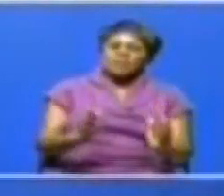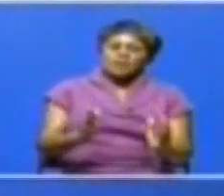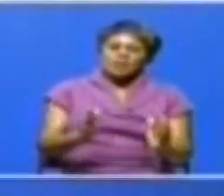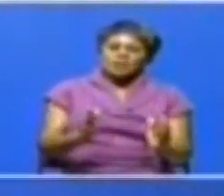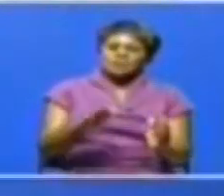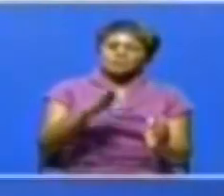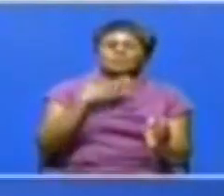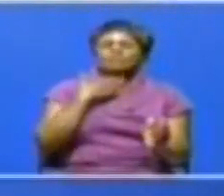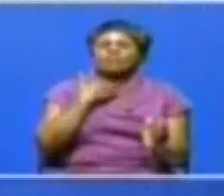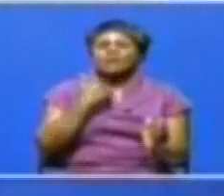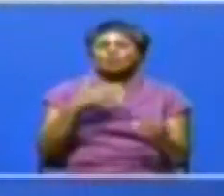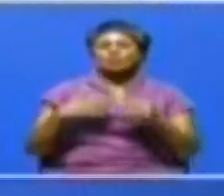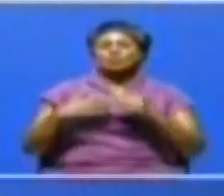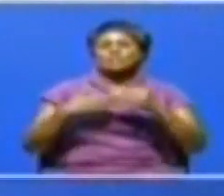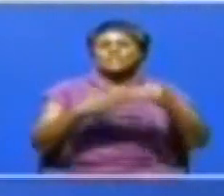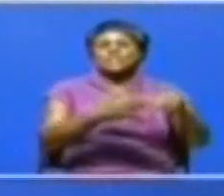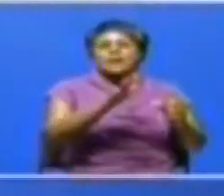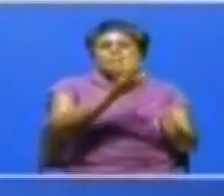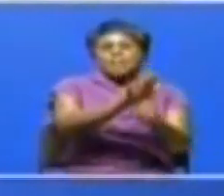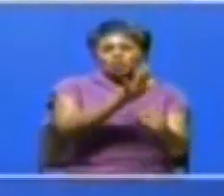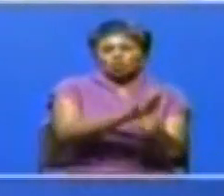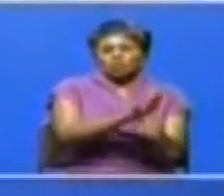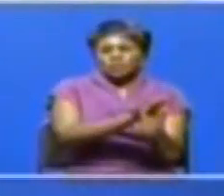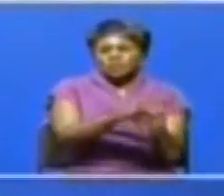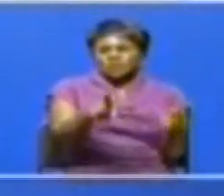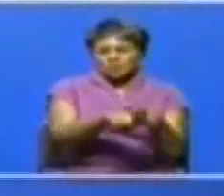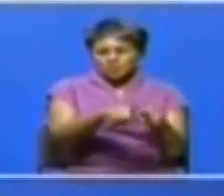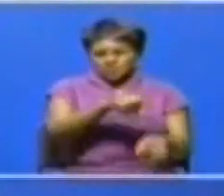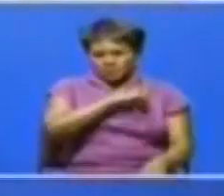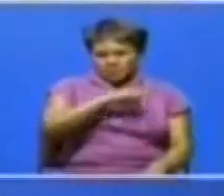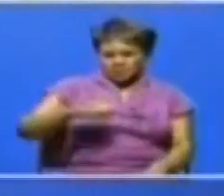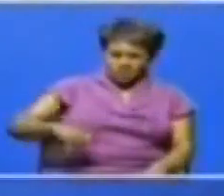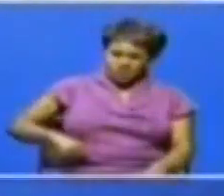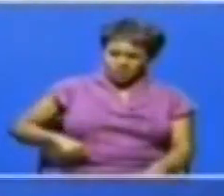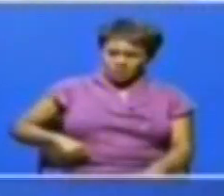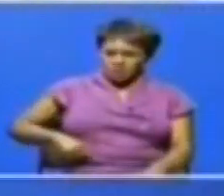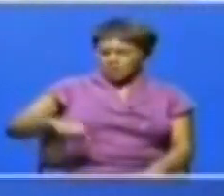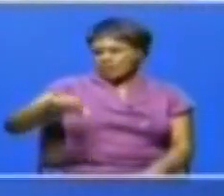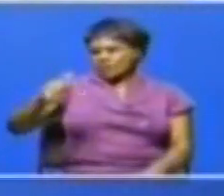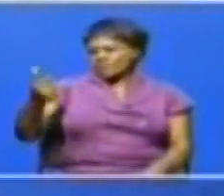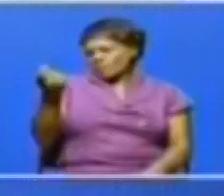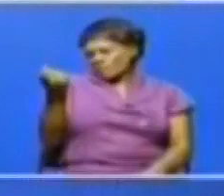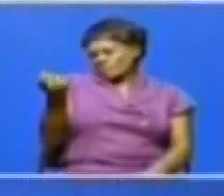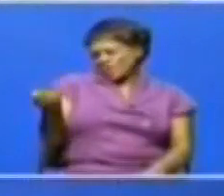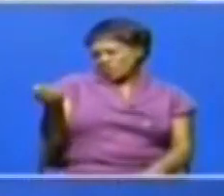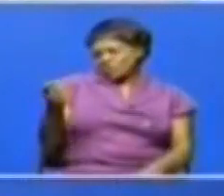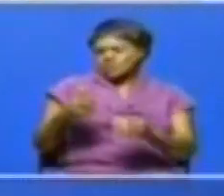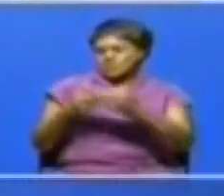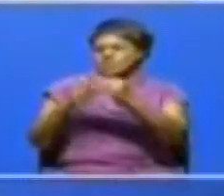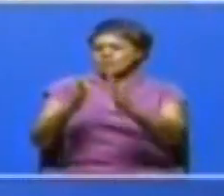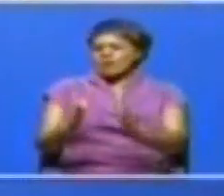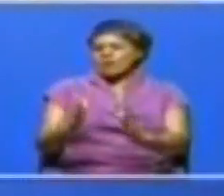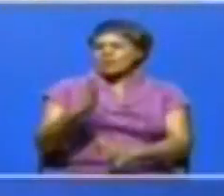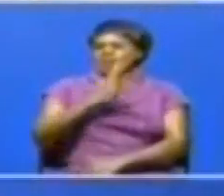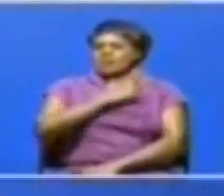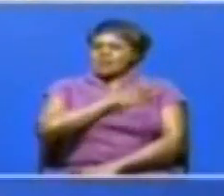ule wanataka kuwe majority leader, vile vile kwa seneti. Hiyo mwingine ni minority leader. Hiyo